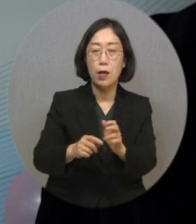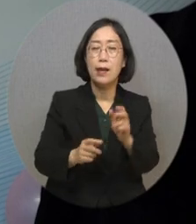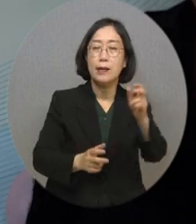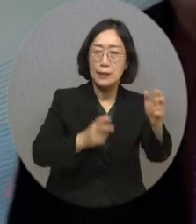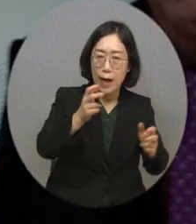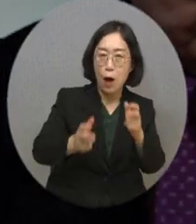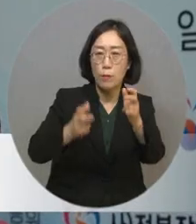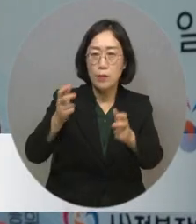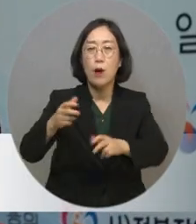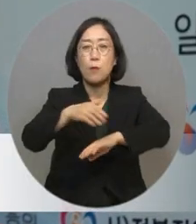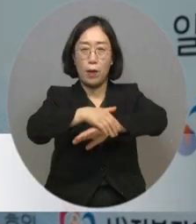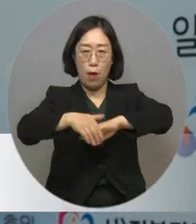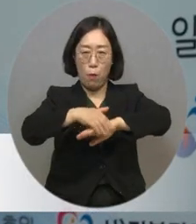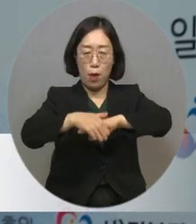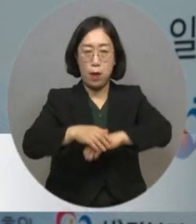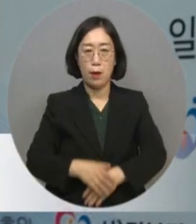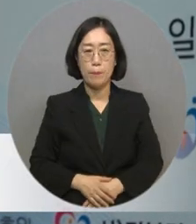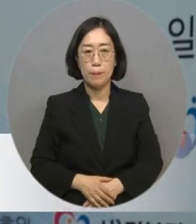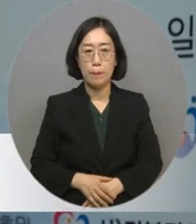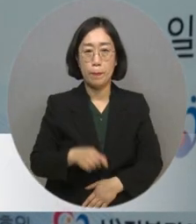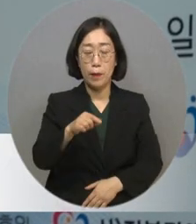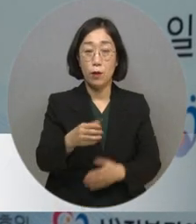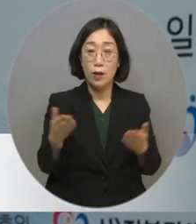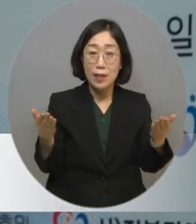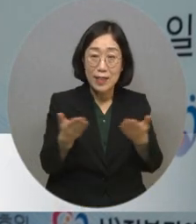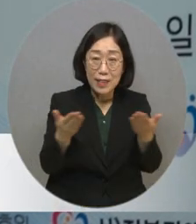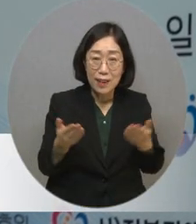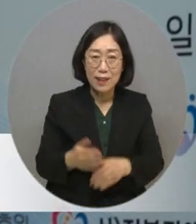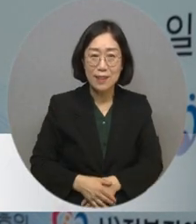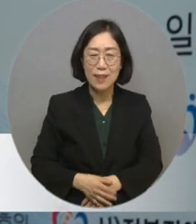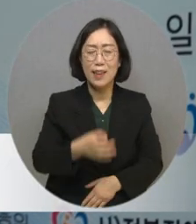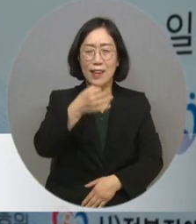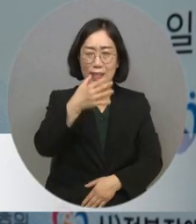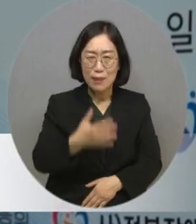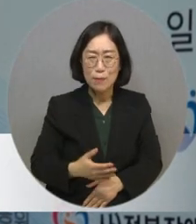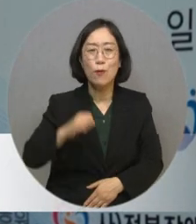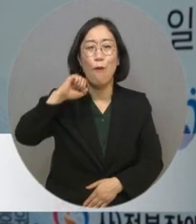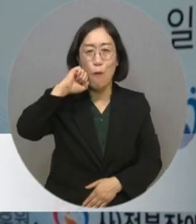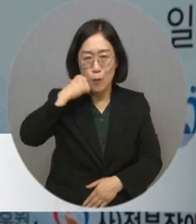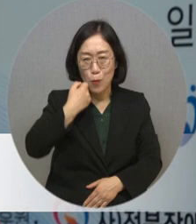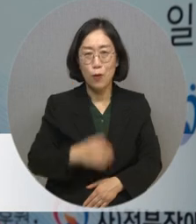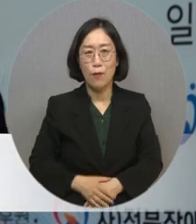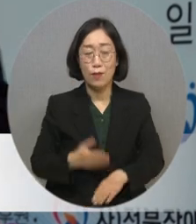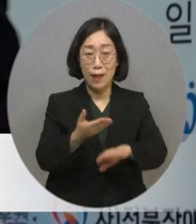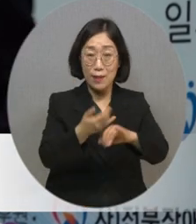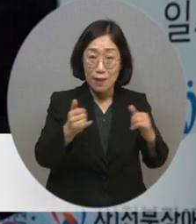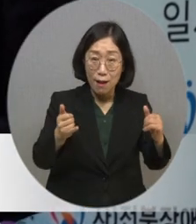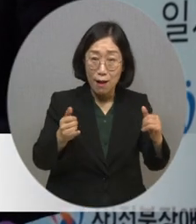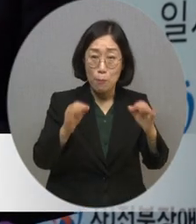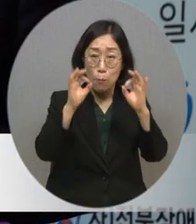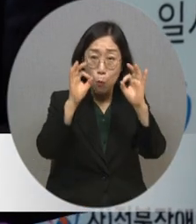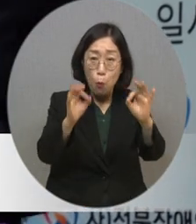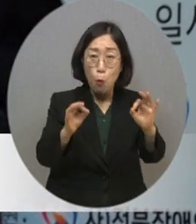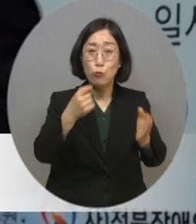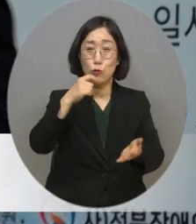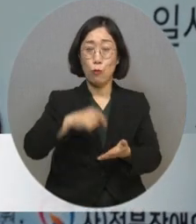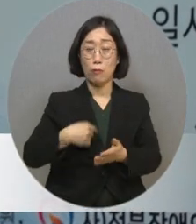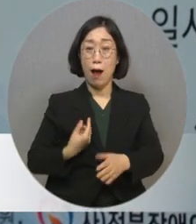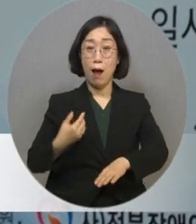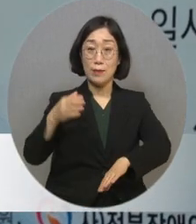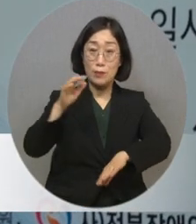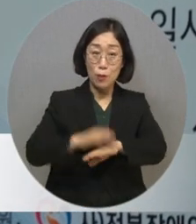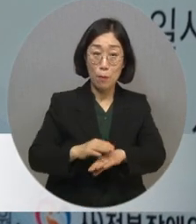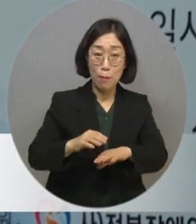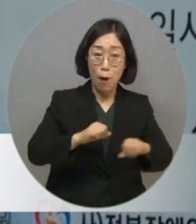예정입니다. 이런 일을 할 때는 굉장히 힘들고 어려워요. 남들이 할 때는 쉬운 것 같지만 내가 하려면